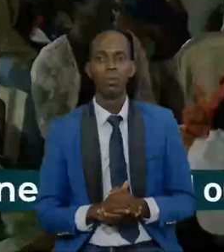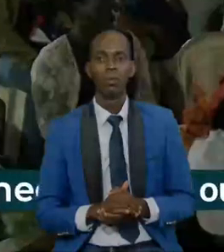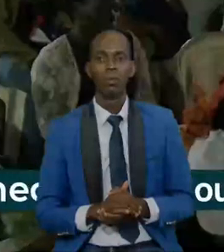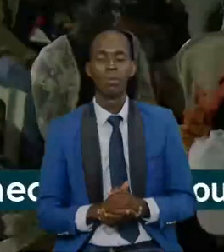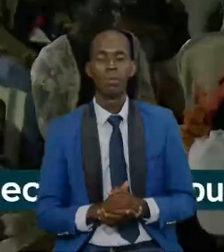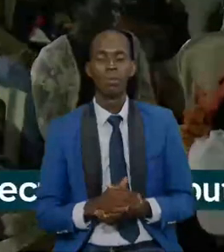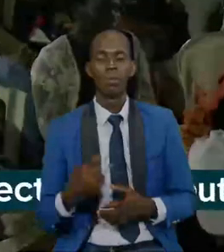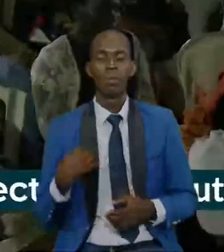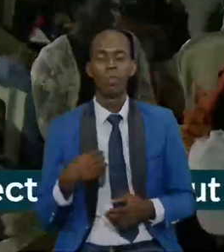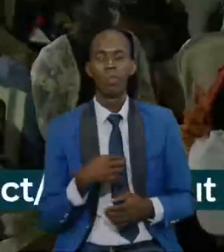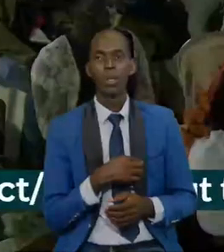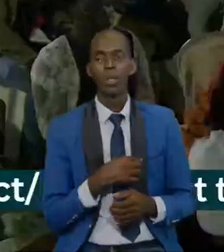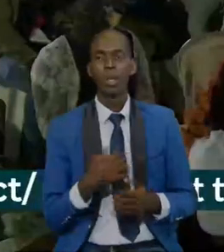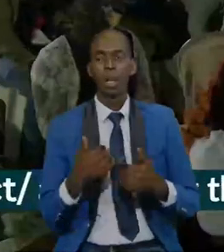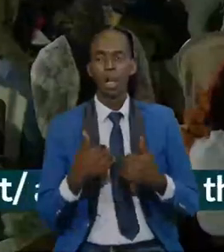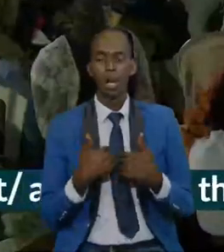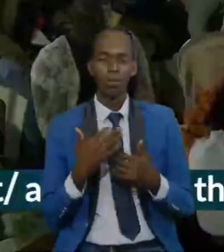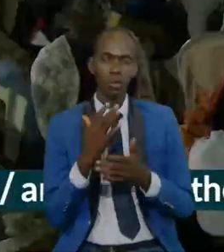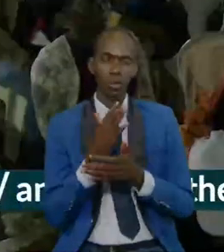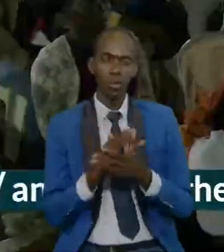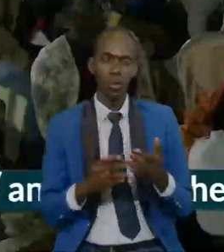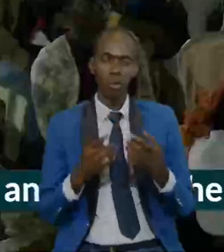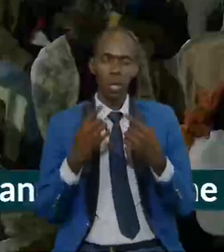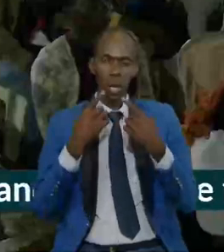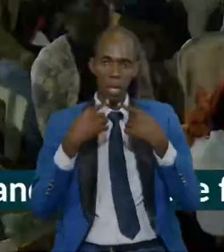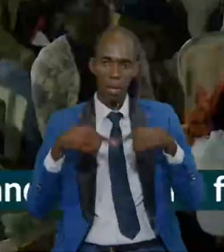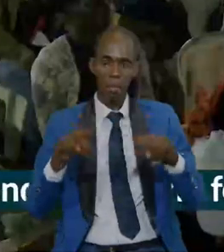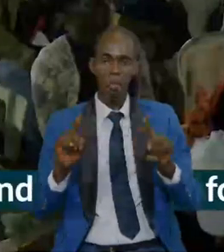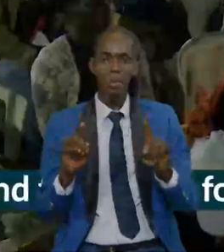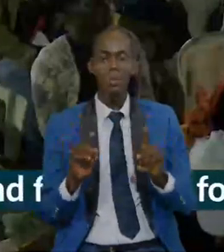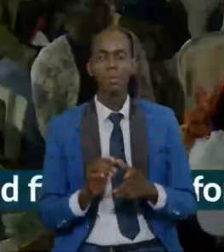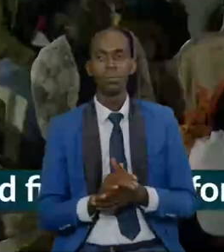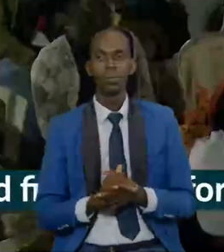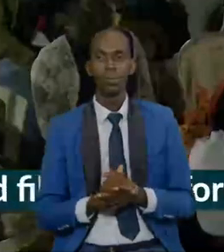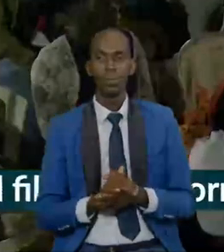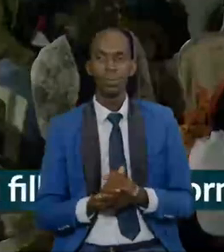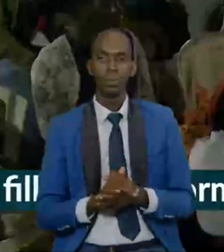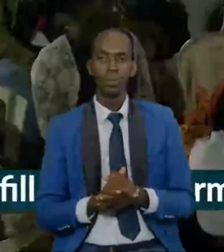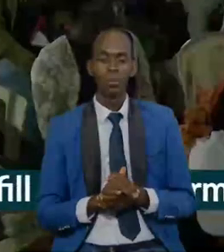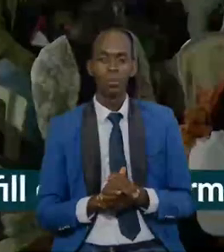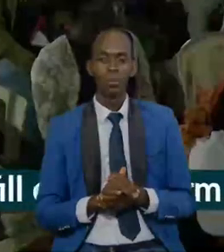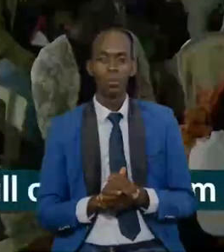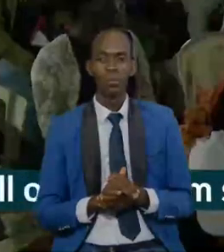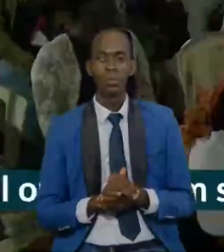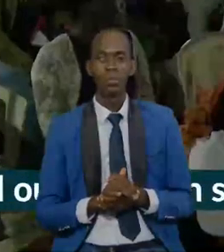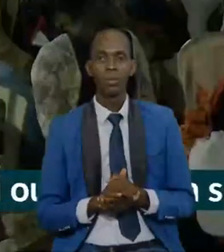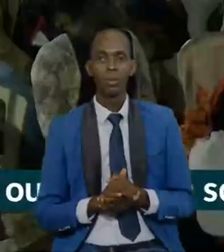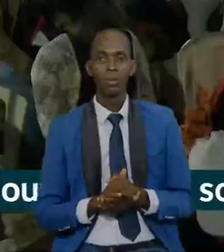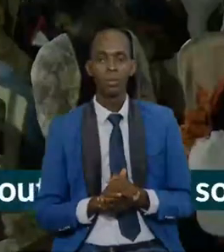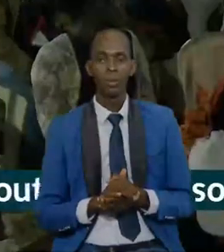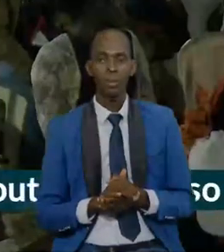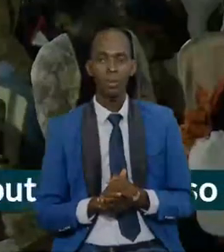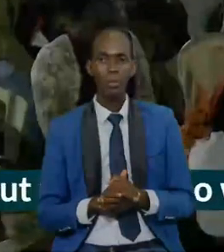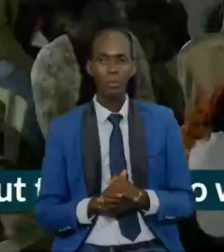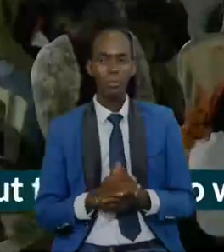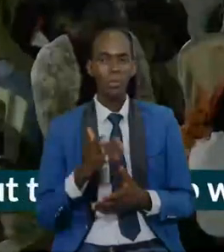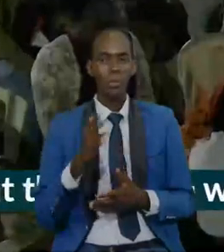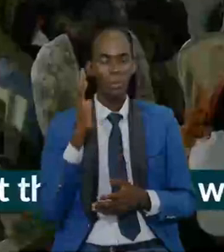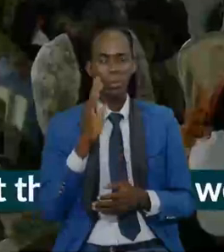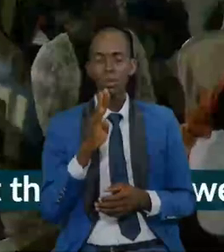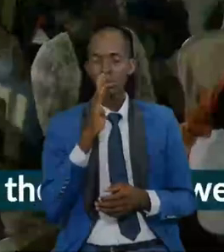have some of the following announcements. Il y aura le déjeuner avec Jésus. There'll be the lunch hour